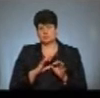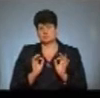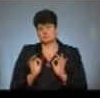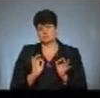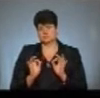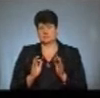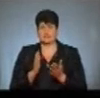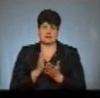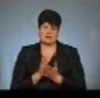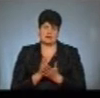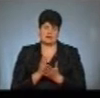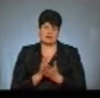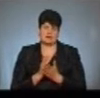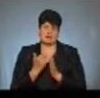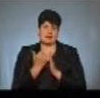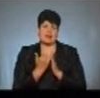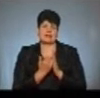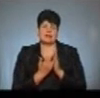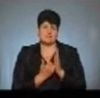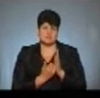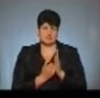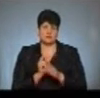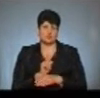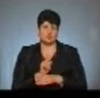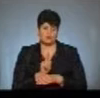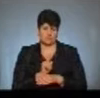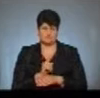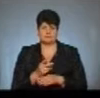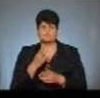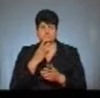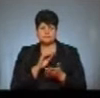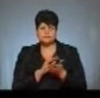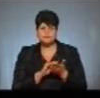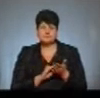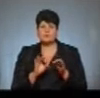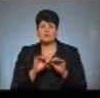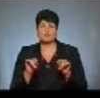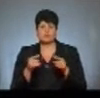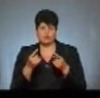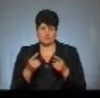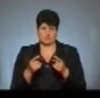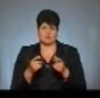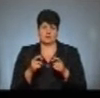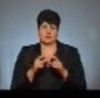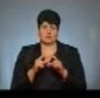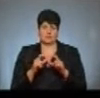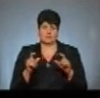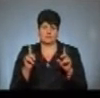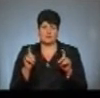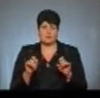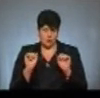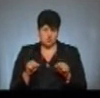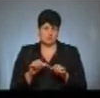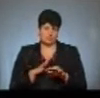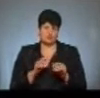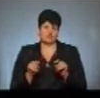є відповідні регламенти, які передбачають створення пунктів тестування, і ми їх могли створити більше,